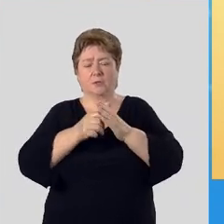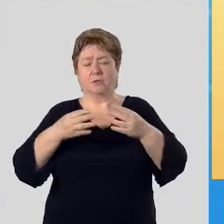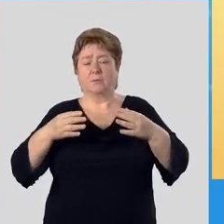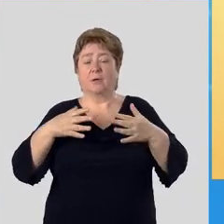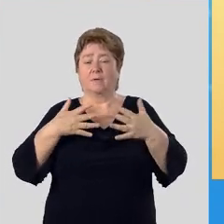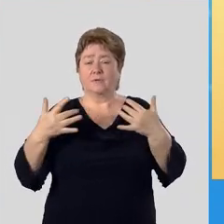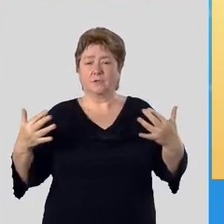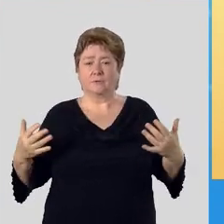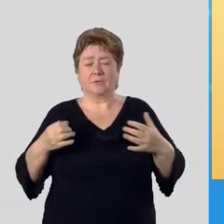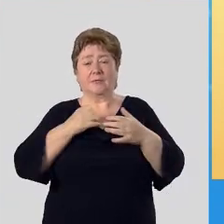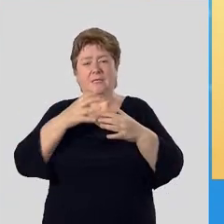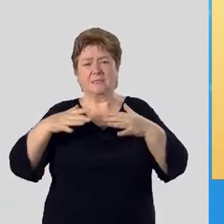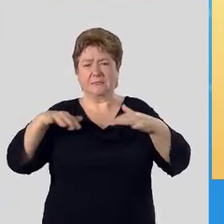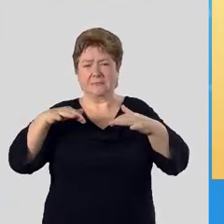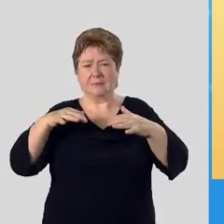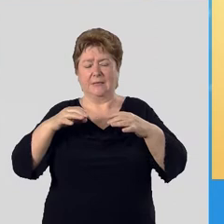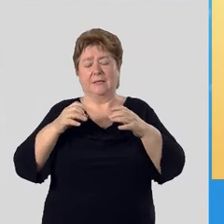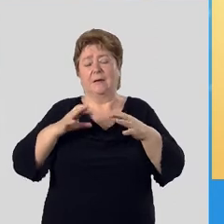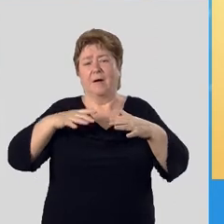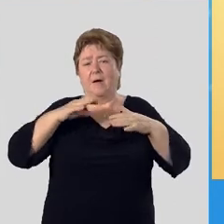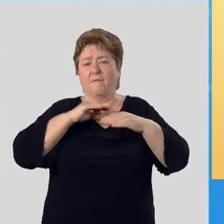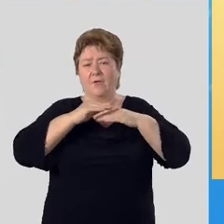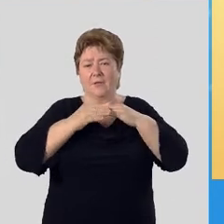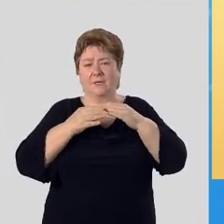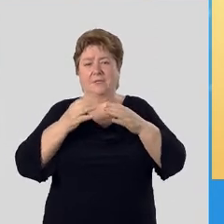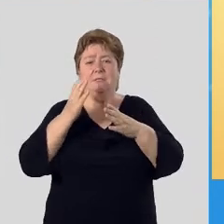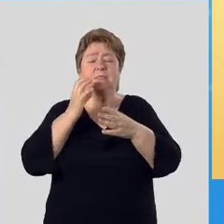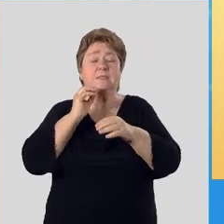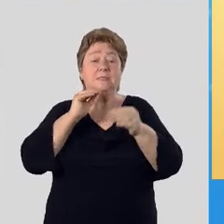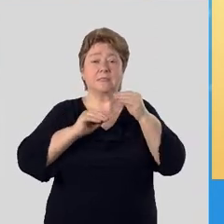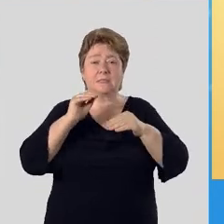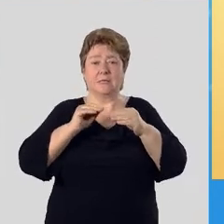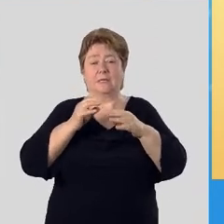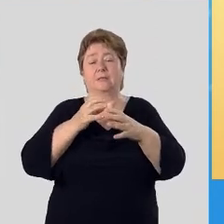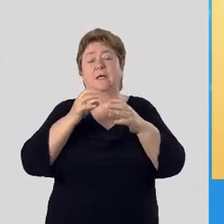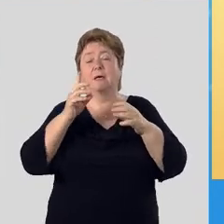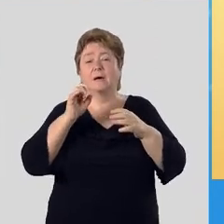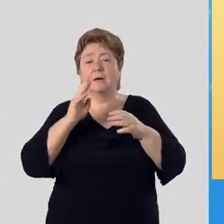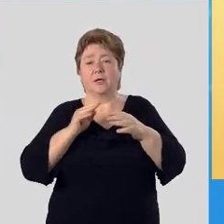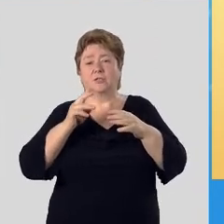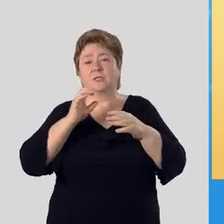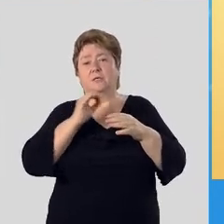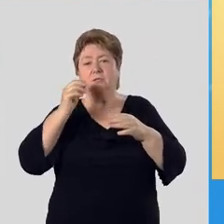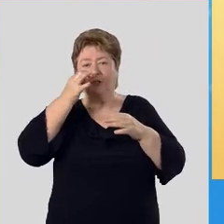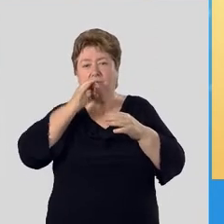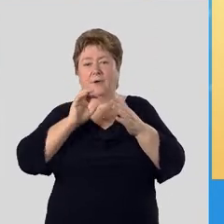веществом, а из рыхловолокнистого состоят хрящи и жировая клетчатка.